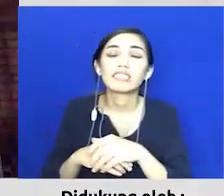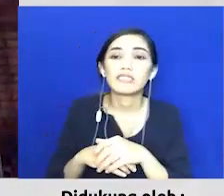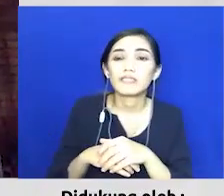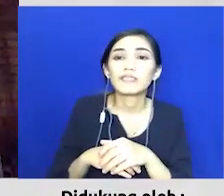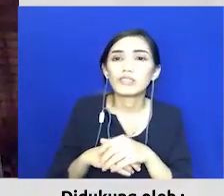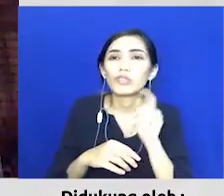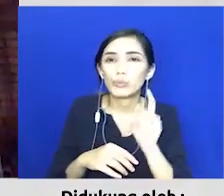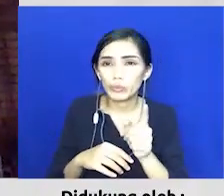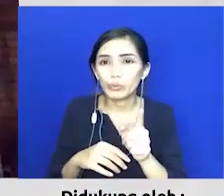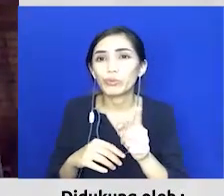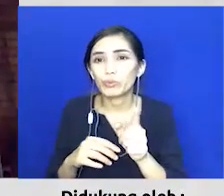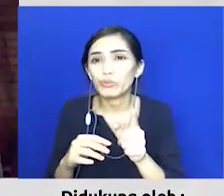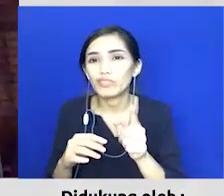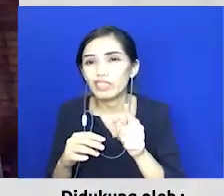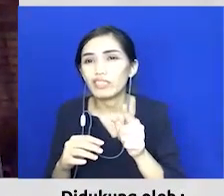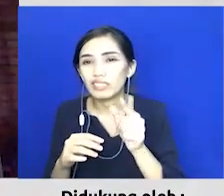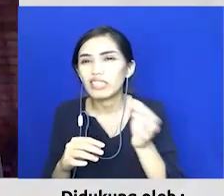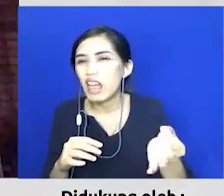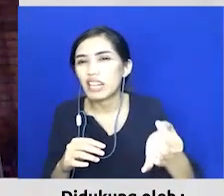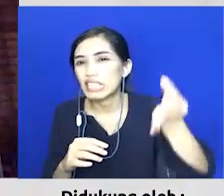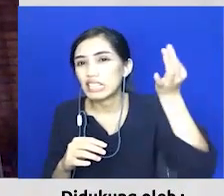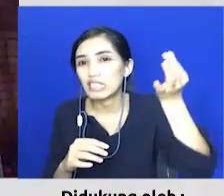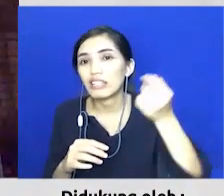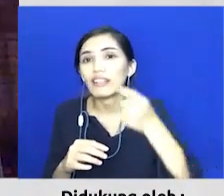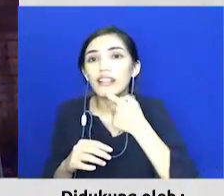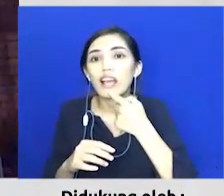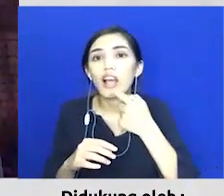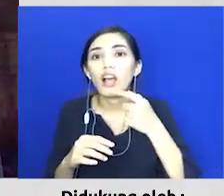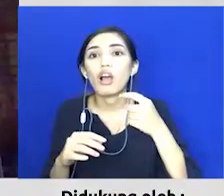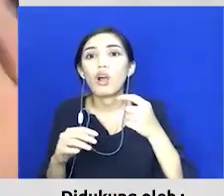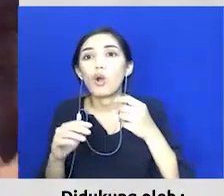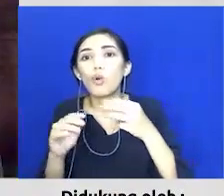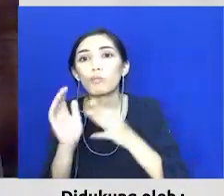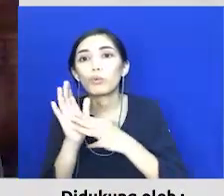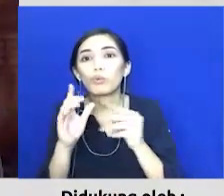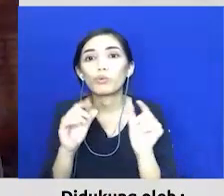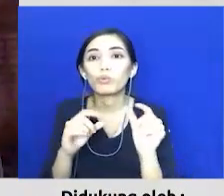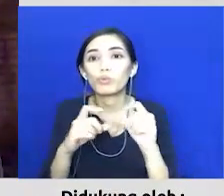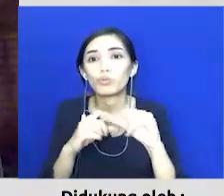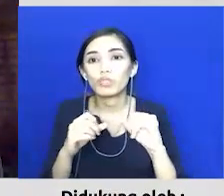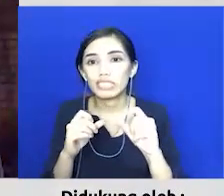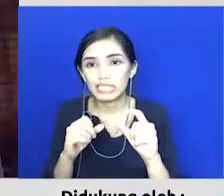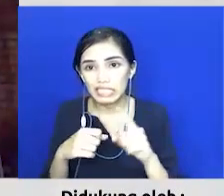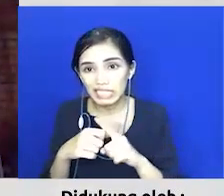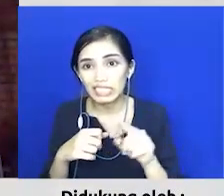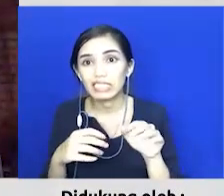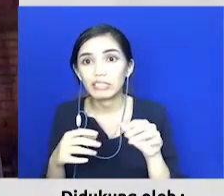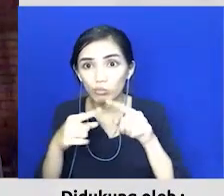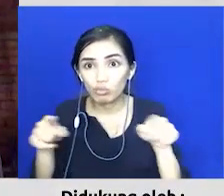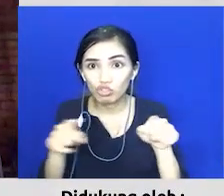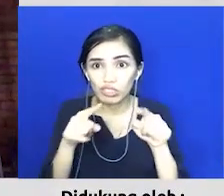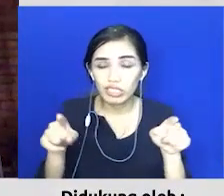salah seorang Syaiful Bahri ya, seorang apa ya, komposer, seorang produser musik yang